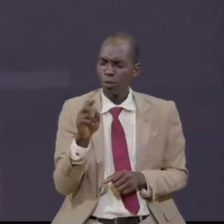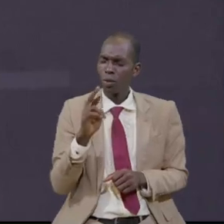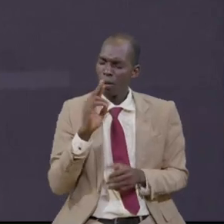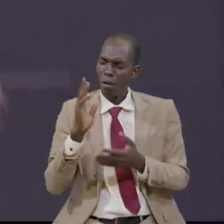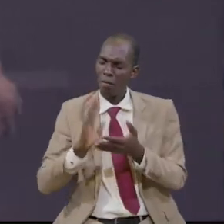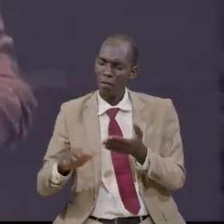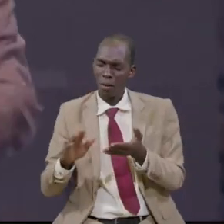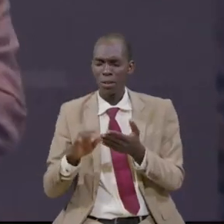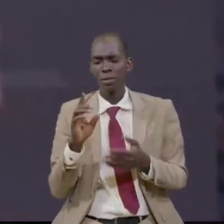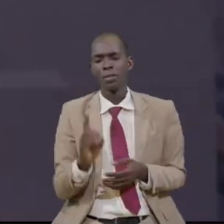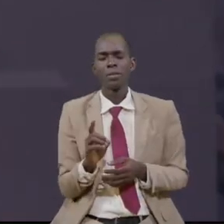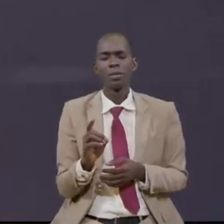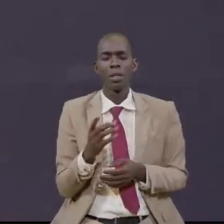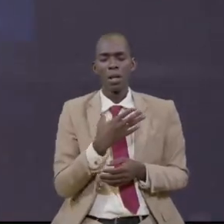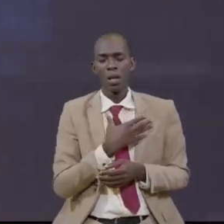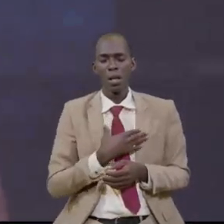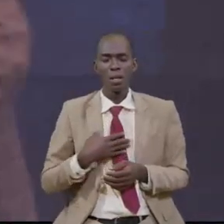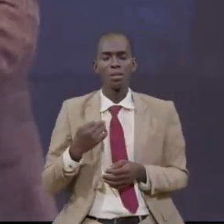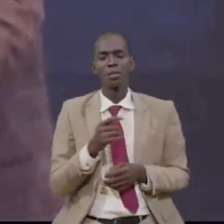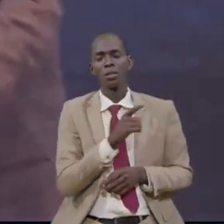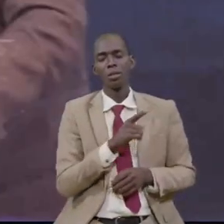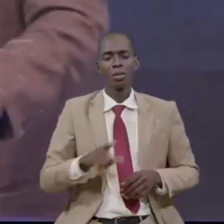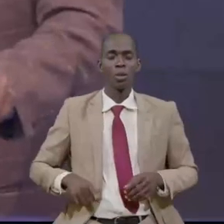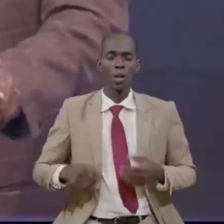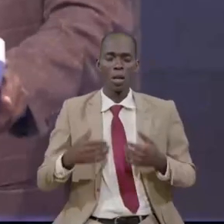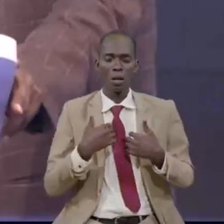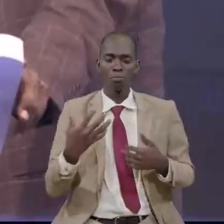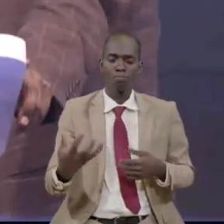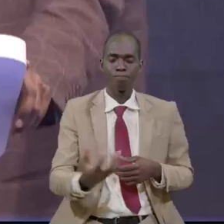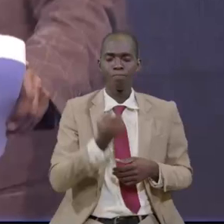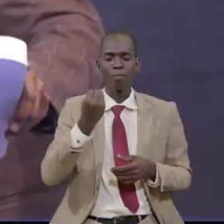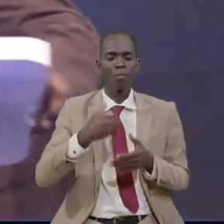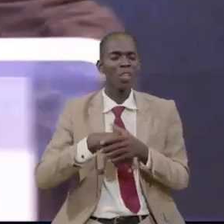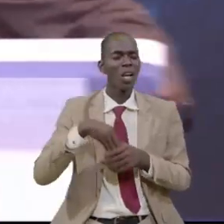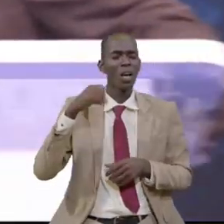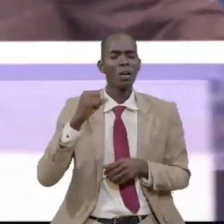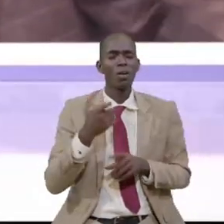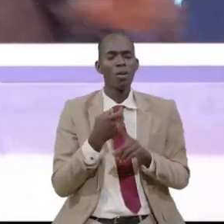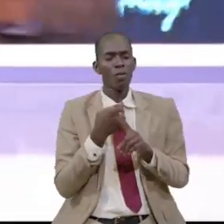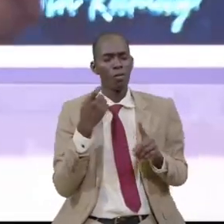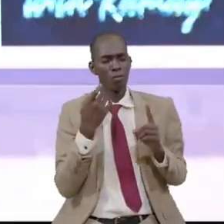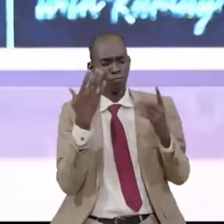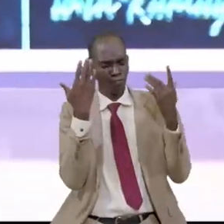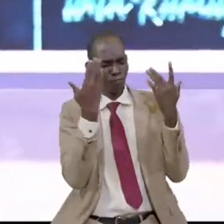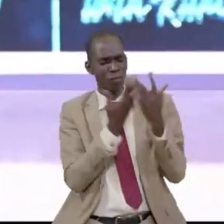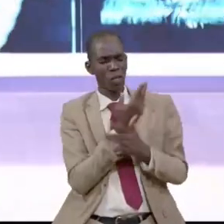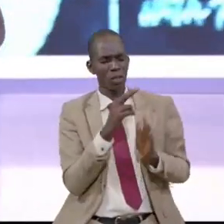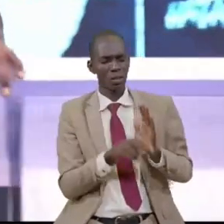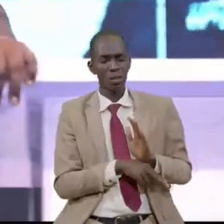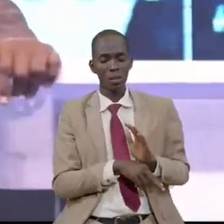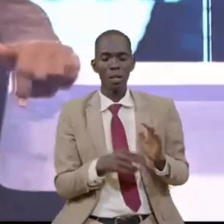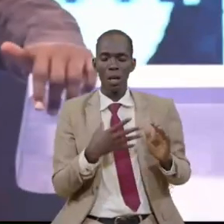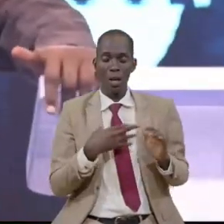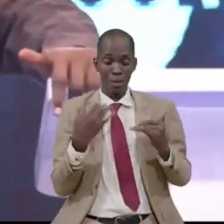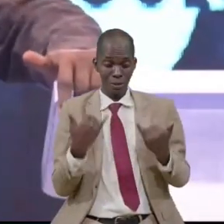pardonnés. Et le Seigneur vous a fait sortir du royaume des ténèbres. Vous